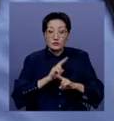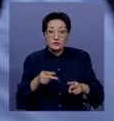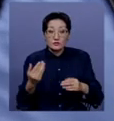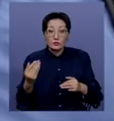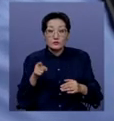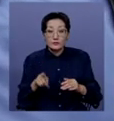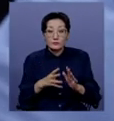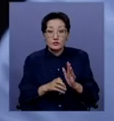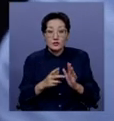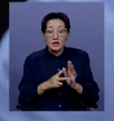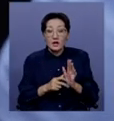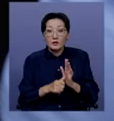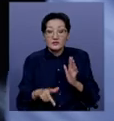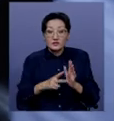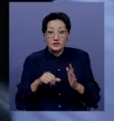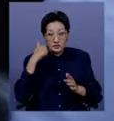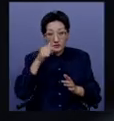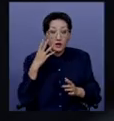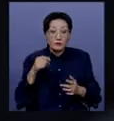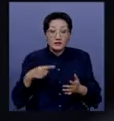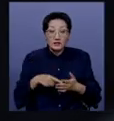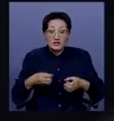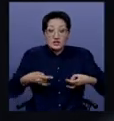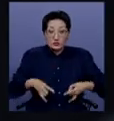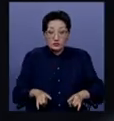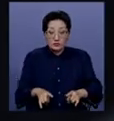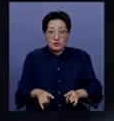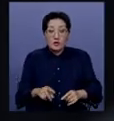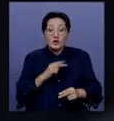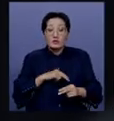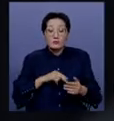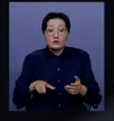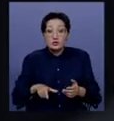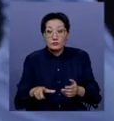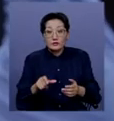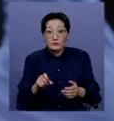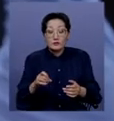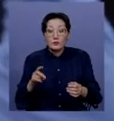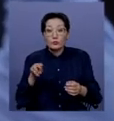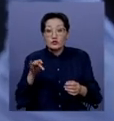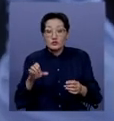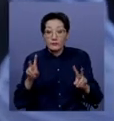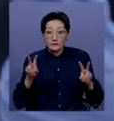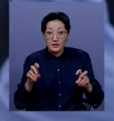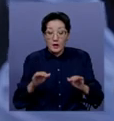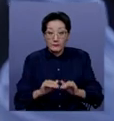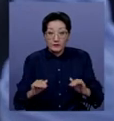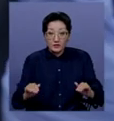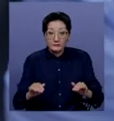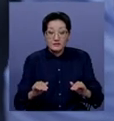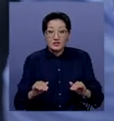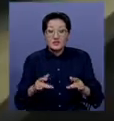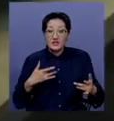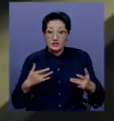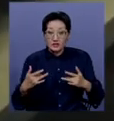Ол 1968 жылы Алматы қаласында дүниеге келген. Еңбек жолын Ғабит Мүсірепов атындағы балалар мен